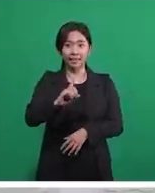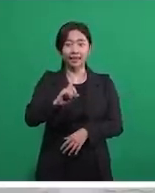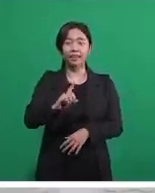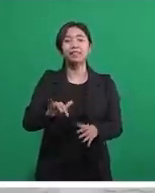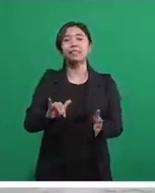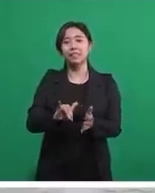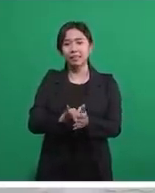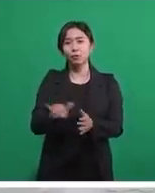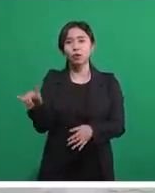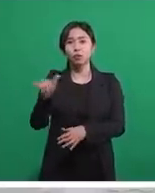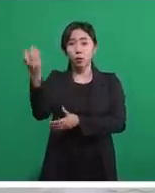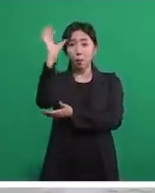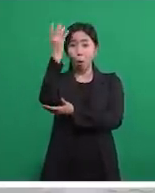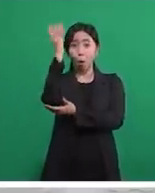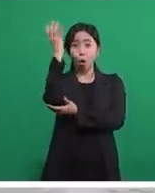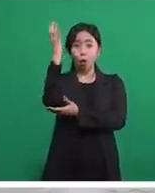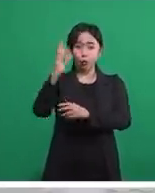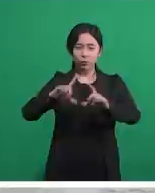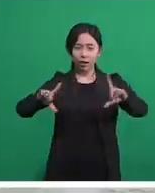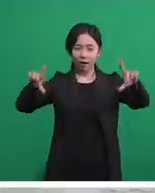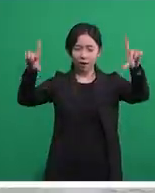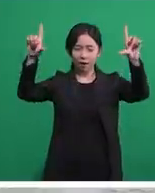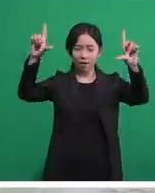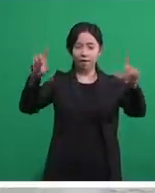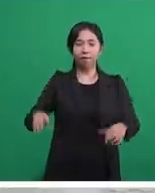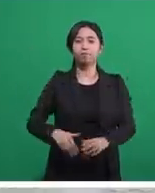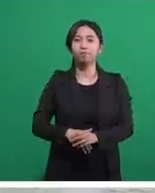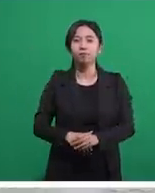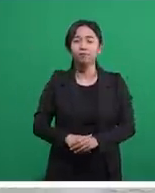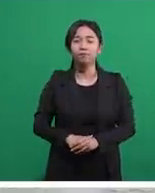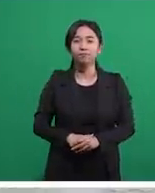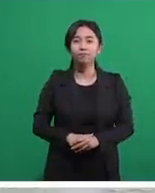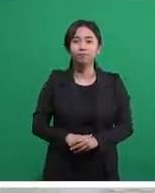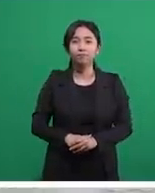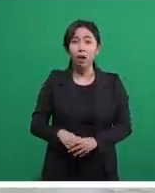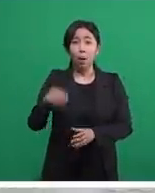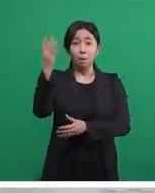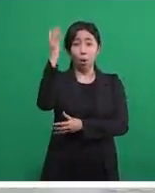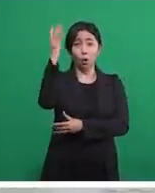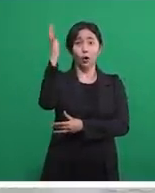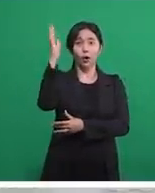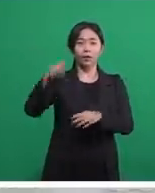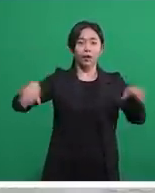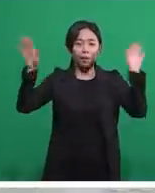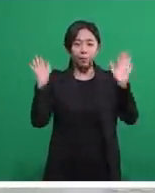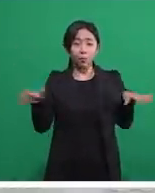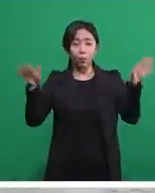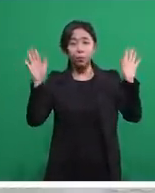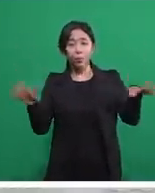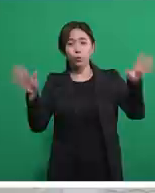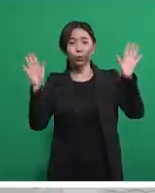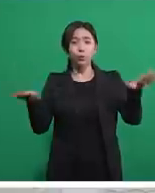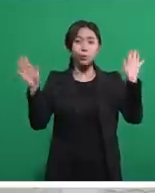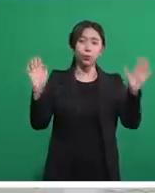menjadi seperti pohon yang rindang di dalam perumpamaan Tuhan Yesus tadi. Pohon di mana burung-burung dapat